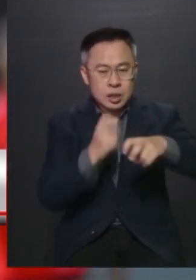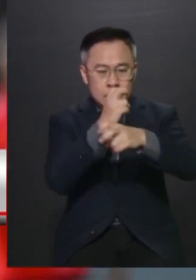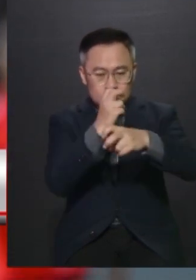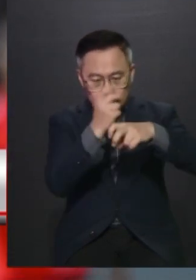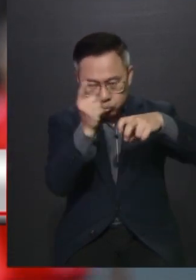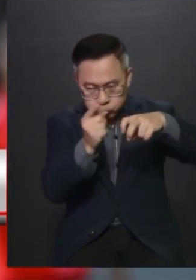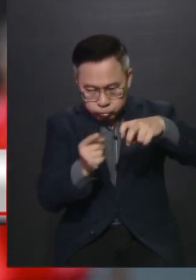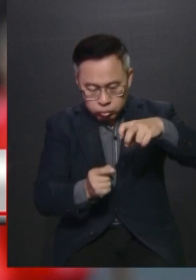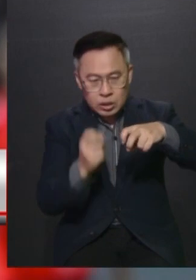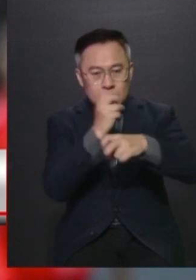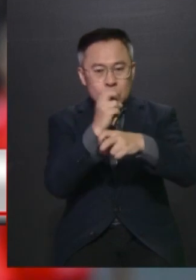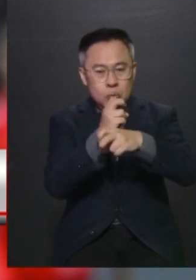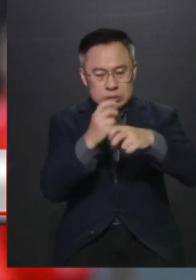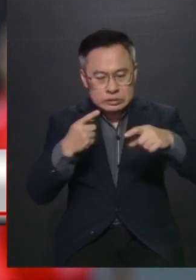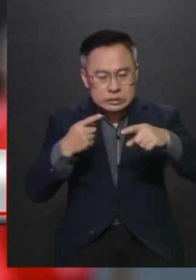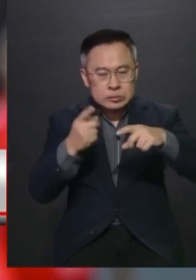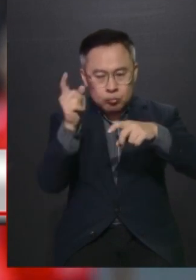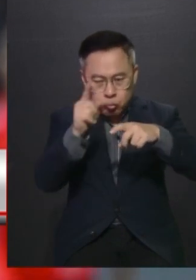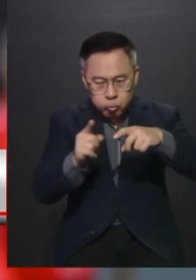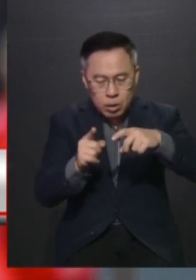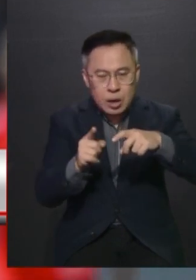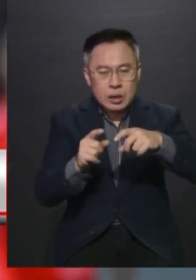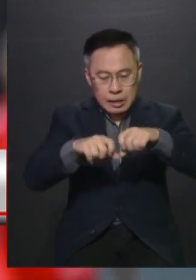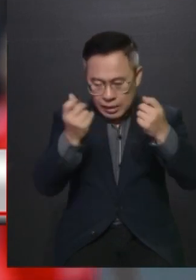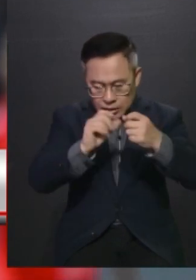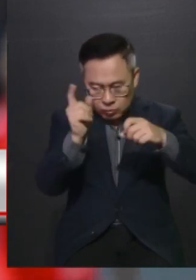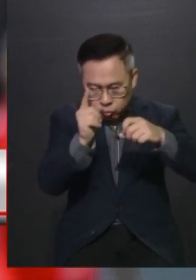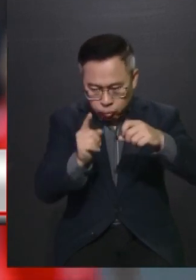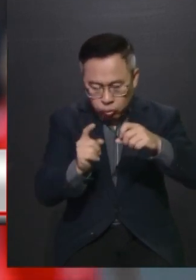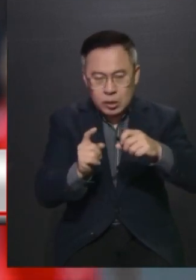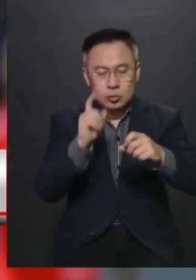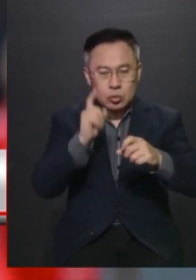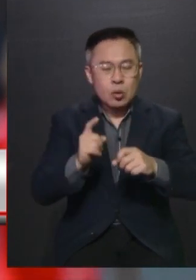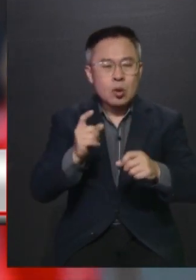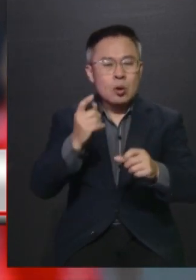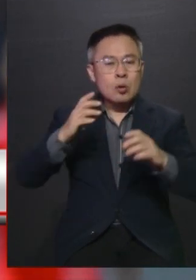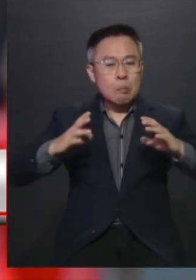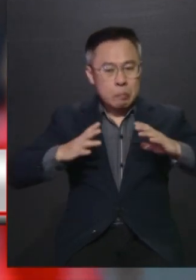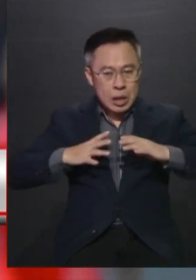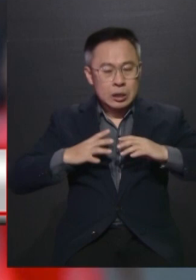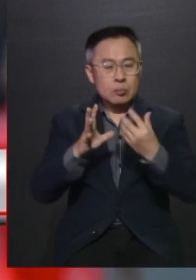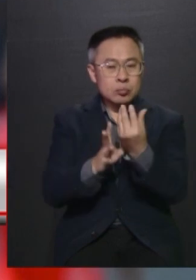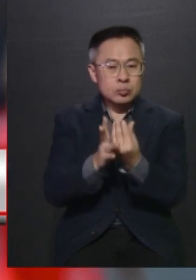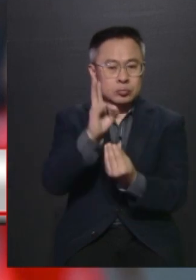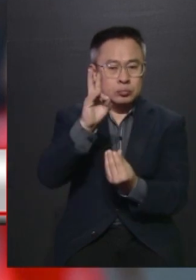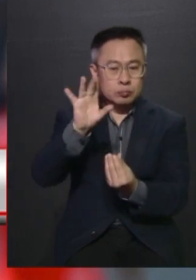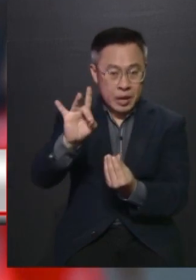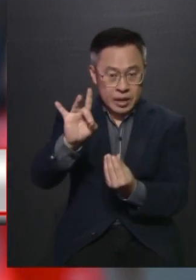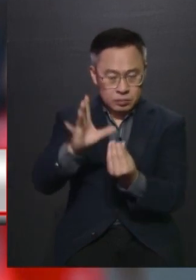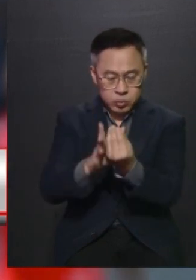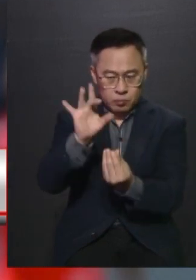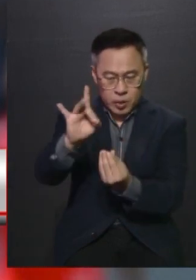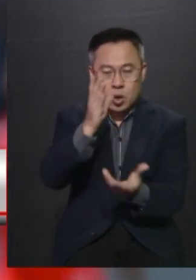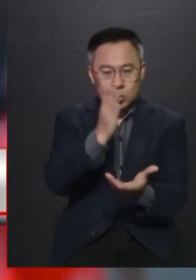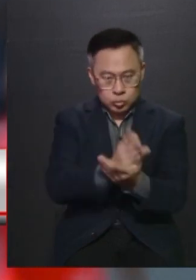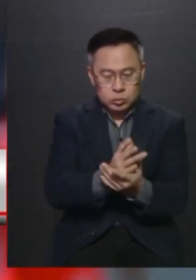ชาติไทยแล้ว ค่ะ นะฮะในการเจอกับญี่ปุ่นรวมถึงมกราคมจะมีเอเชียนคัพด้วยนะฮะก็น่าจะอดเล่นให้กับทีมชาติไทยในเดือน